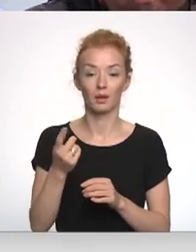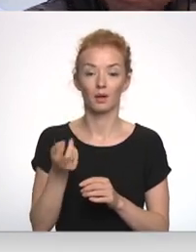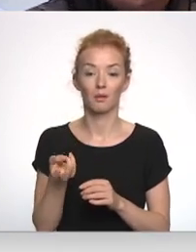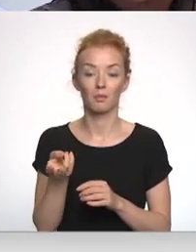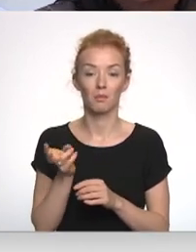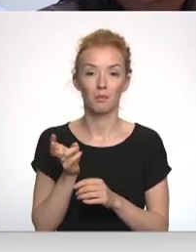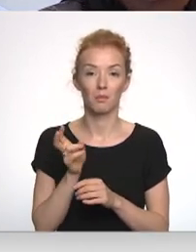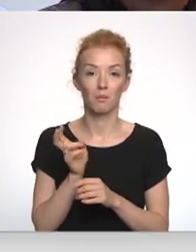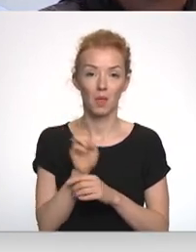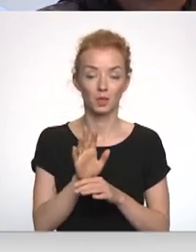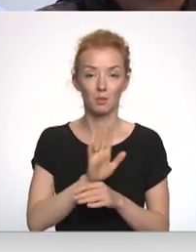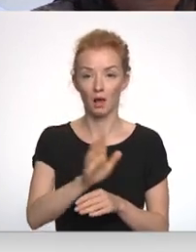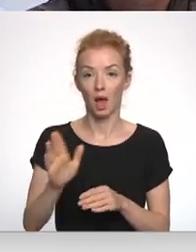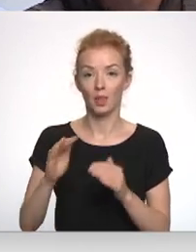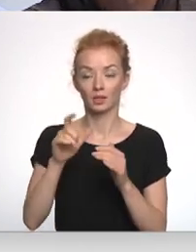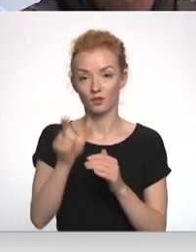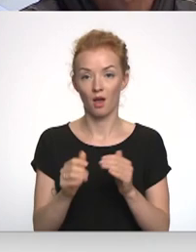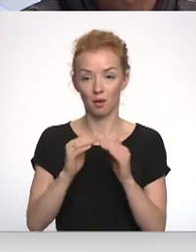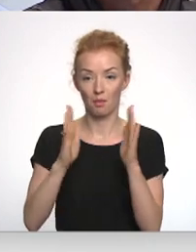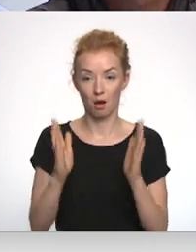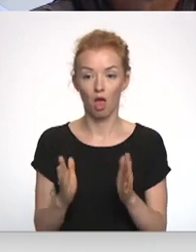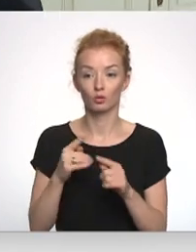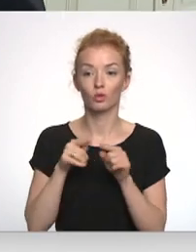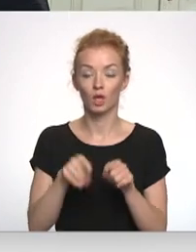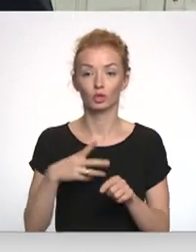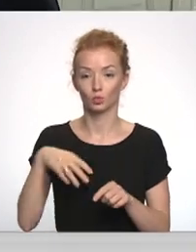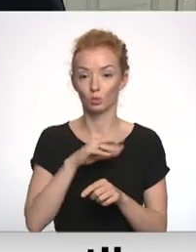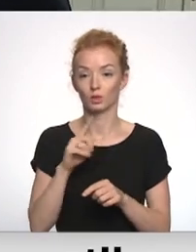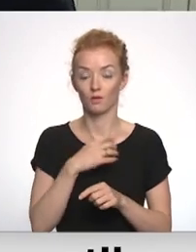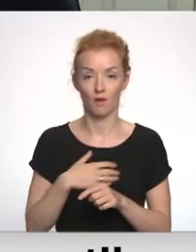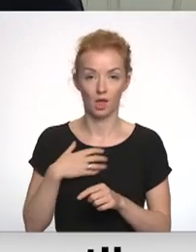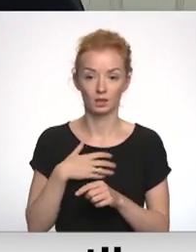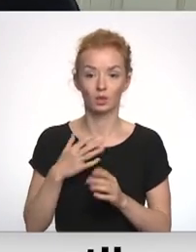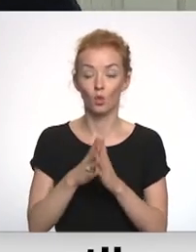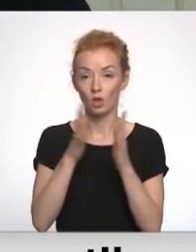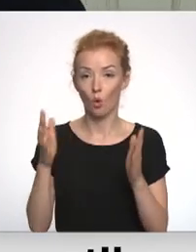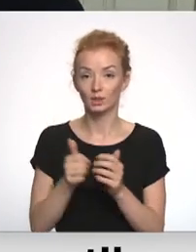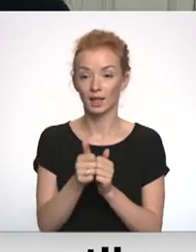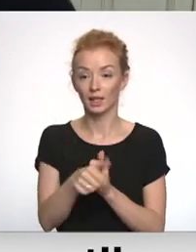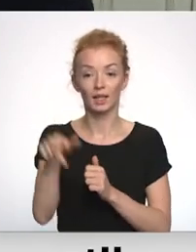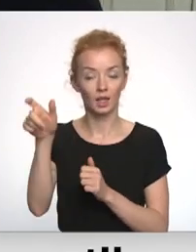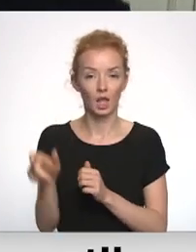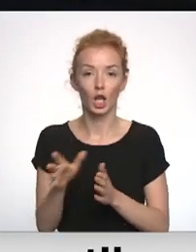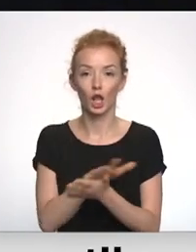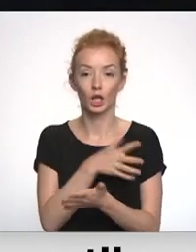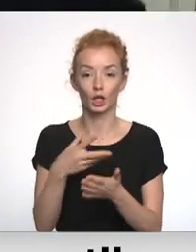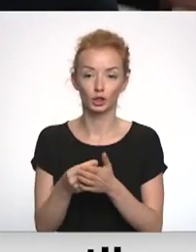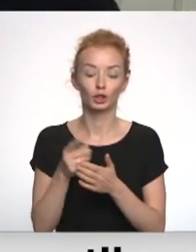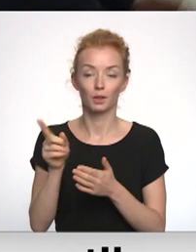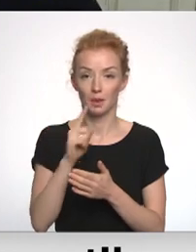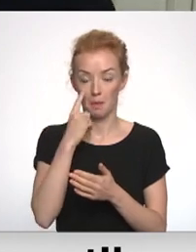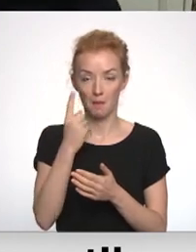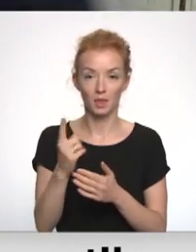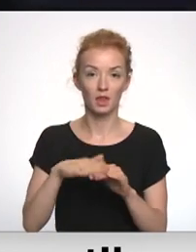katra cilvēka mājās un uzprasiet, kas viņiem vajadzīgs, tas arī mums ir vajadzīgs. Vairāk saraksta līderi līdz šim plašāk uzmanību bija guvuši kā